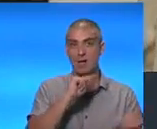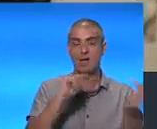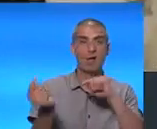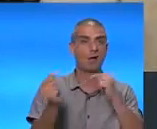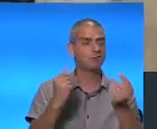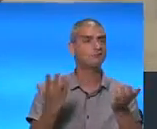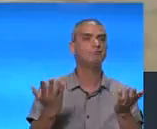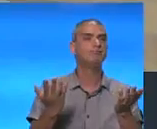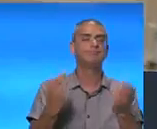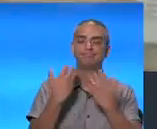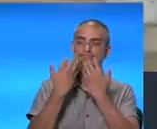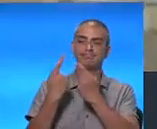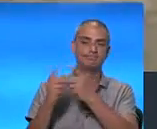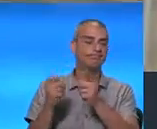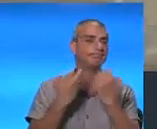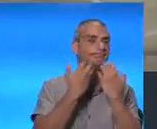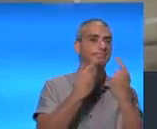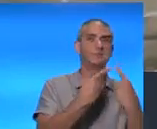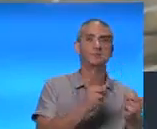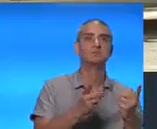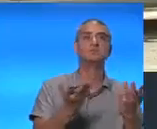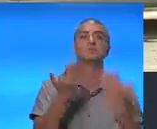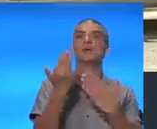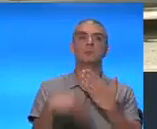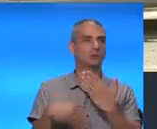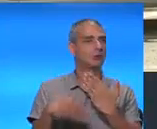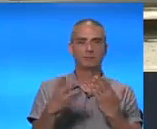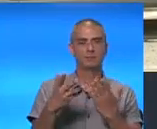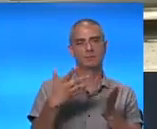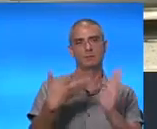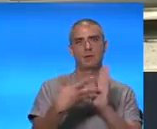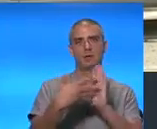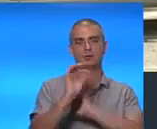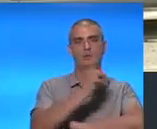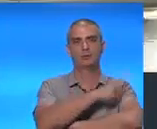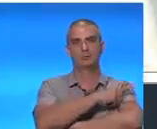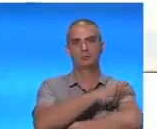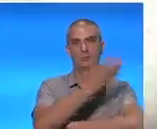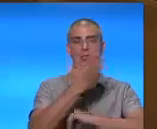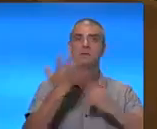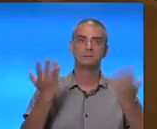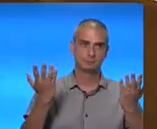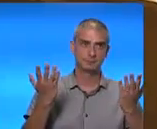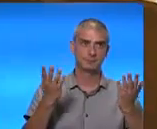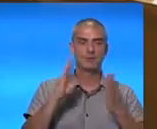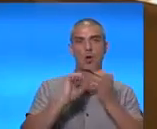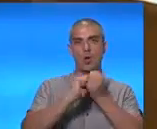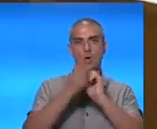הדברים נראה שקרב הגרסאות הזה בסופו של דבר יוכרע רק בחדרי החקירות ובמידת הצורך בבית